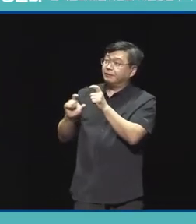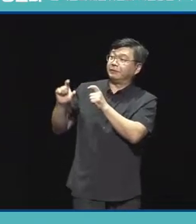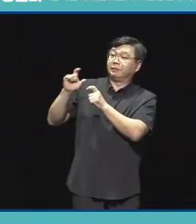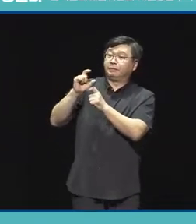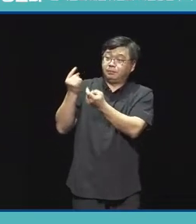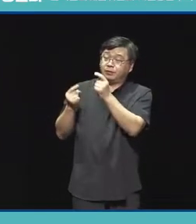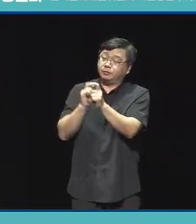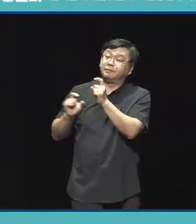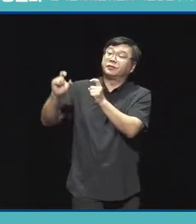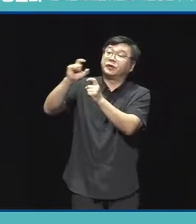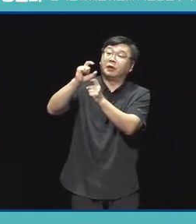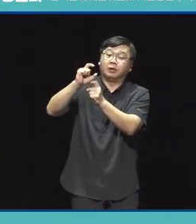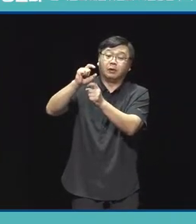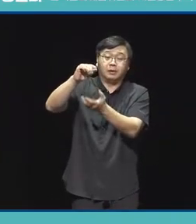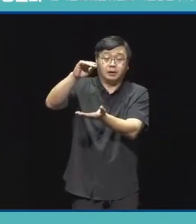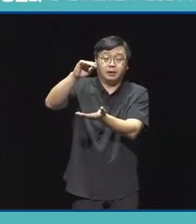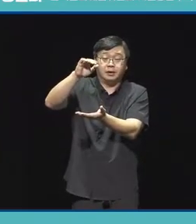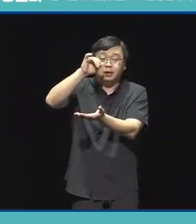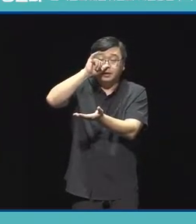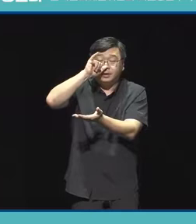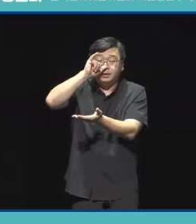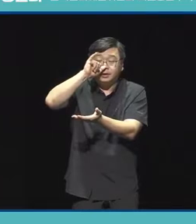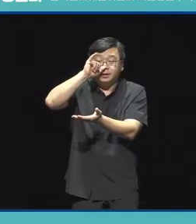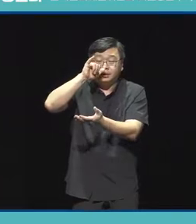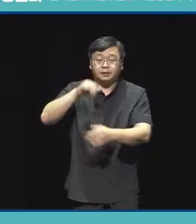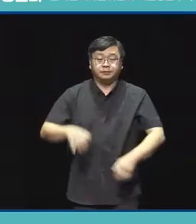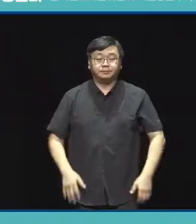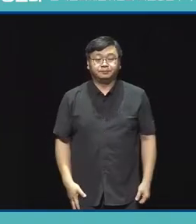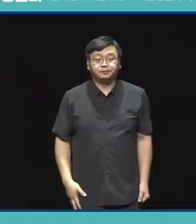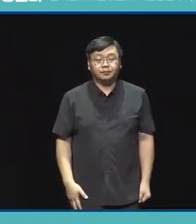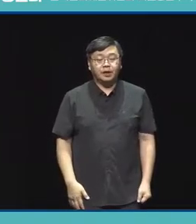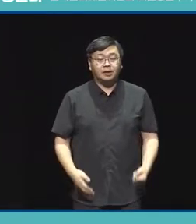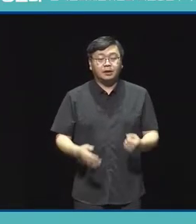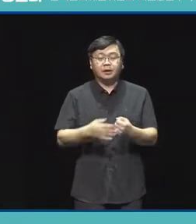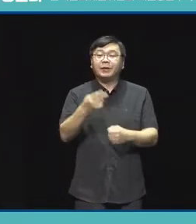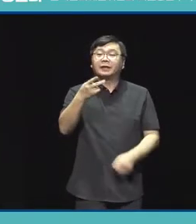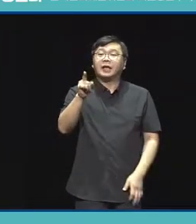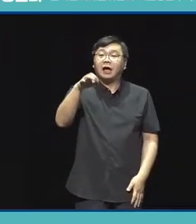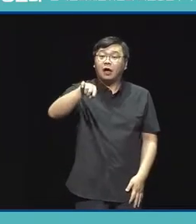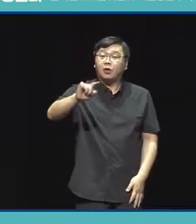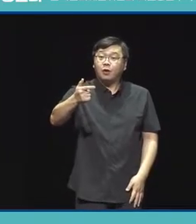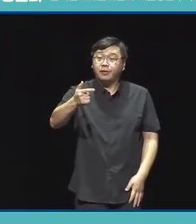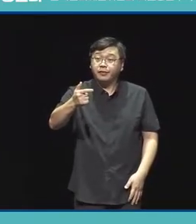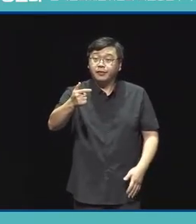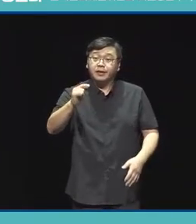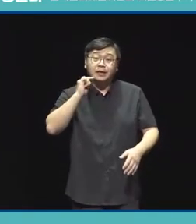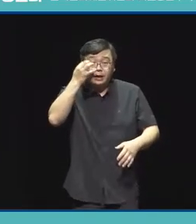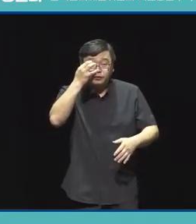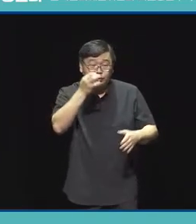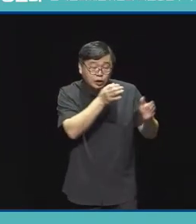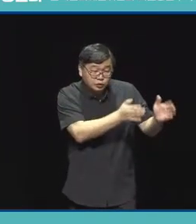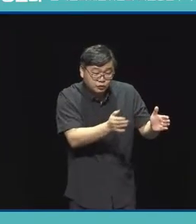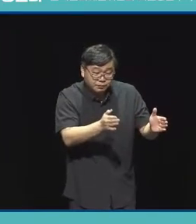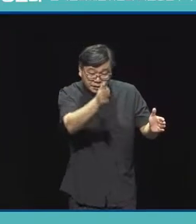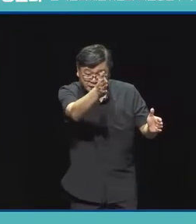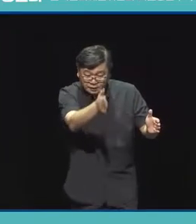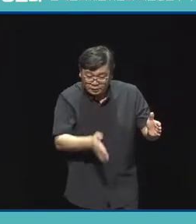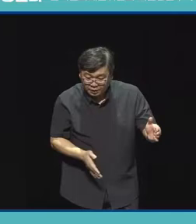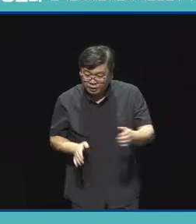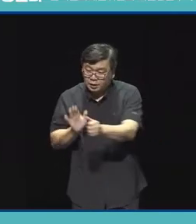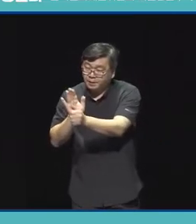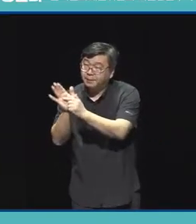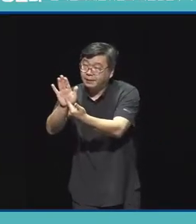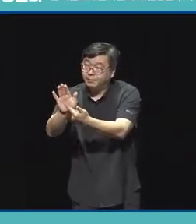그래서 그렇게 되었고요. 그리고 창작 과정 이 다원 예술은 저희가 발표 지원 사업하고 동일한 예산을 나눠 쓰고 있기